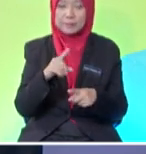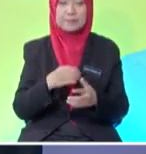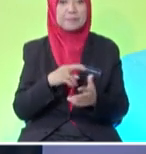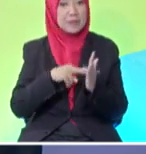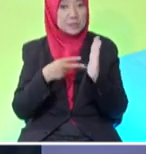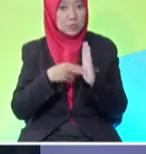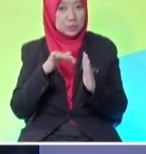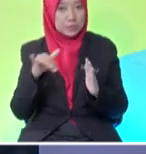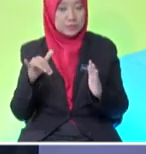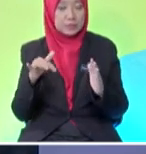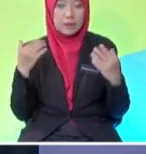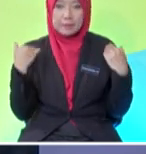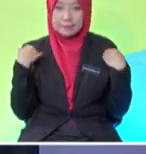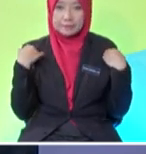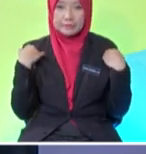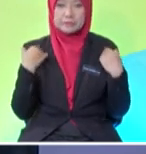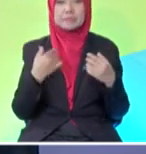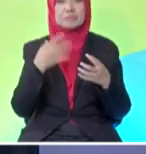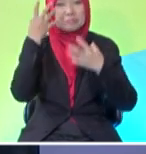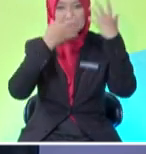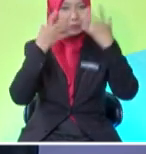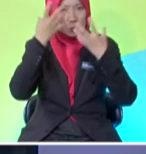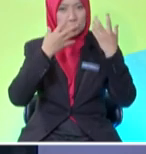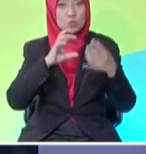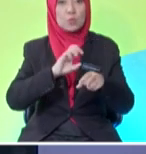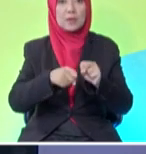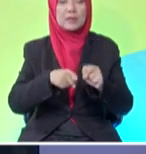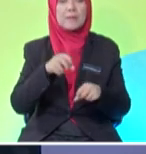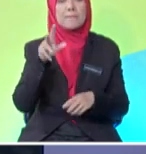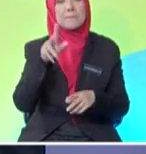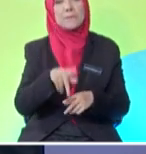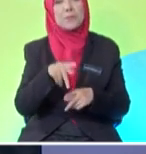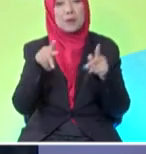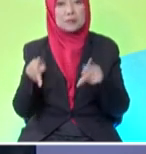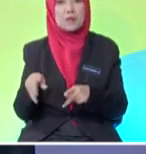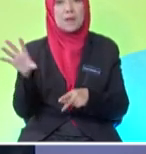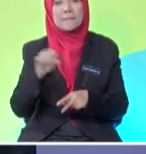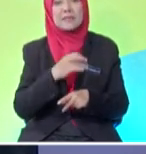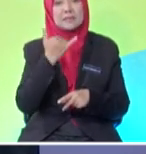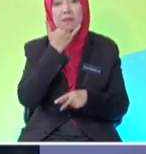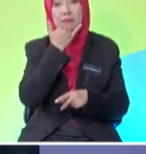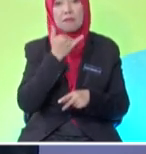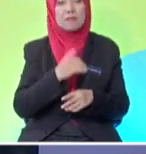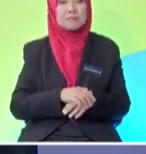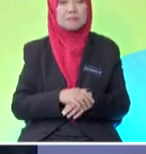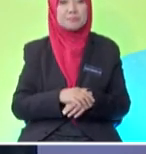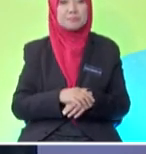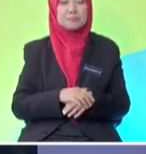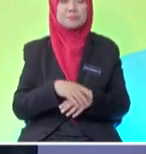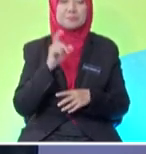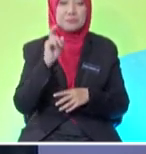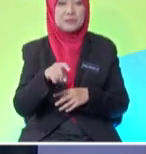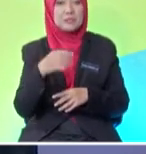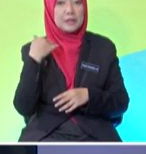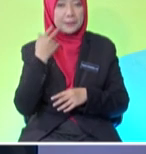tujuan untuk mengelilingi karena supaya pelajar itu mungkin terambil jawaban yang salah Oke jadi di situ karena ada